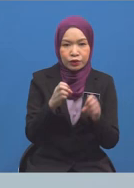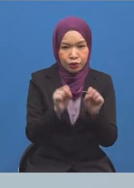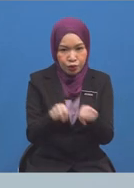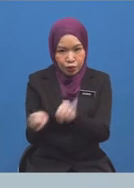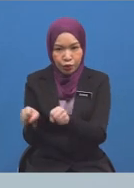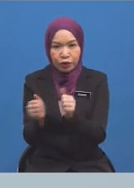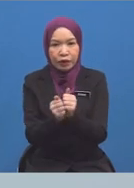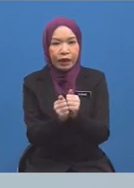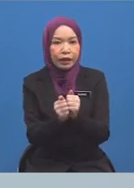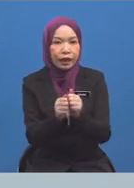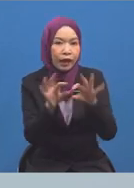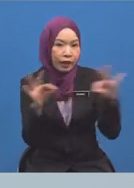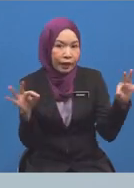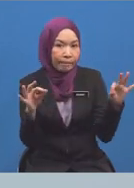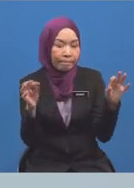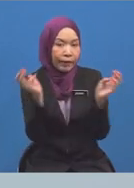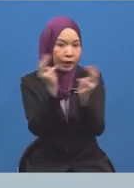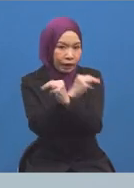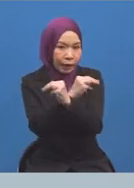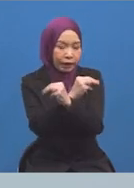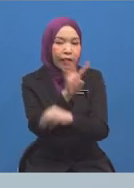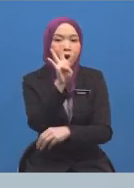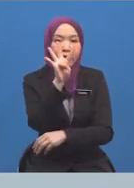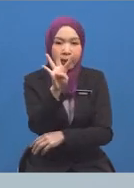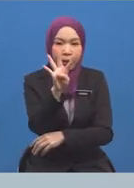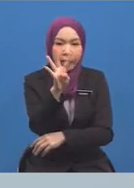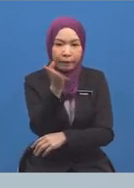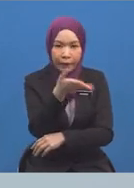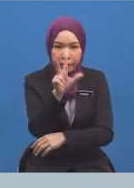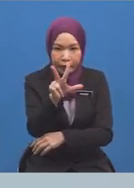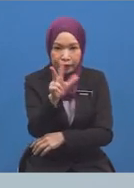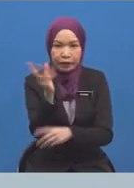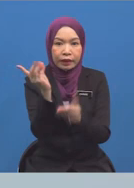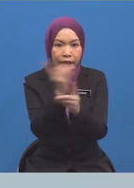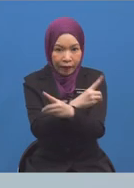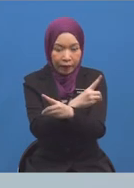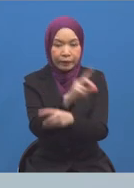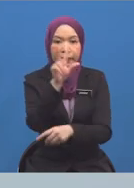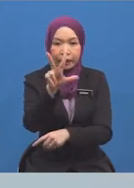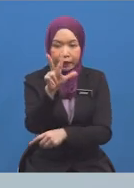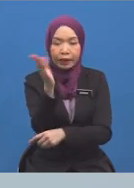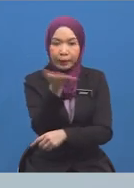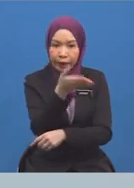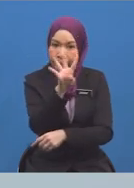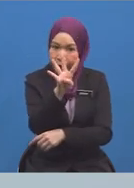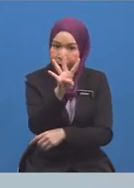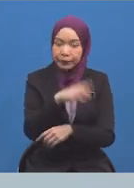ayat matematika tempat P3K rap 3/4